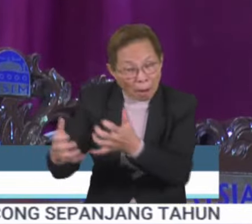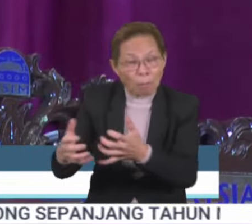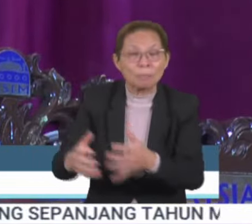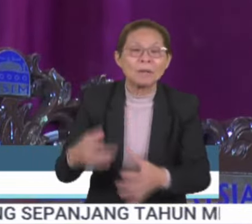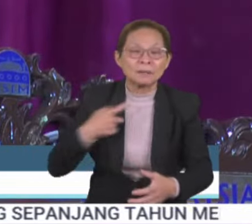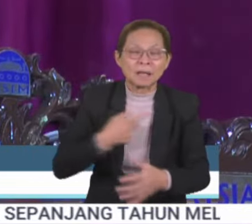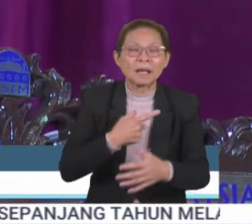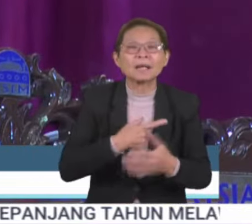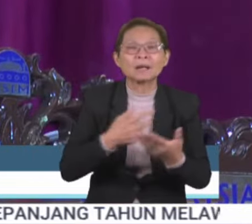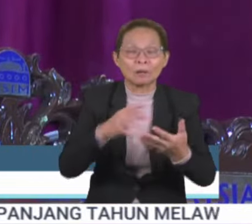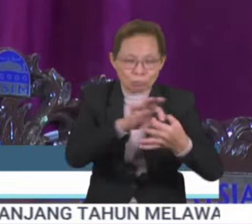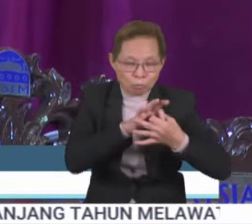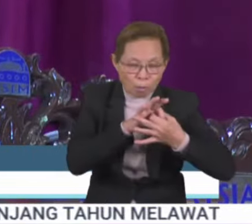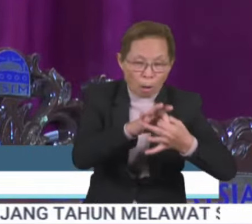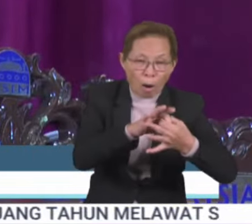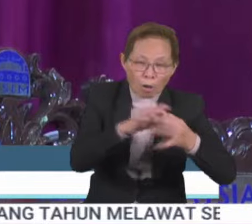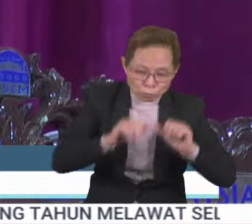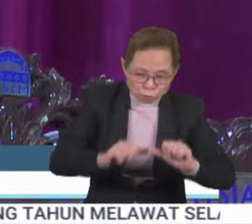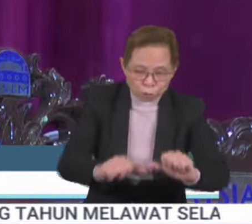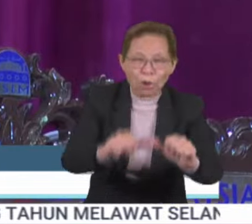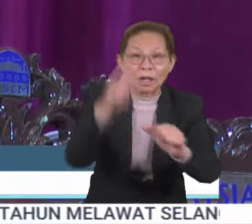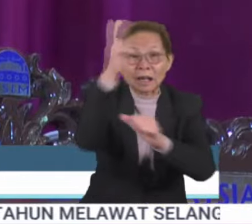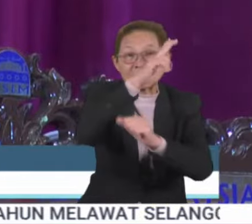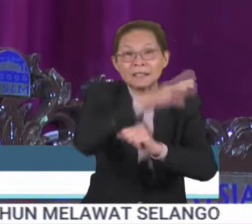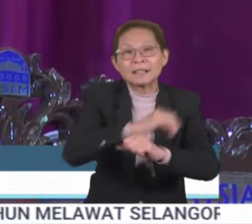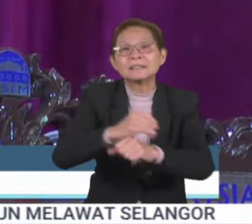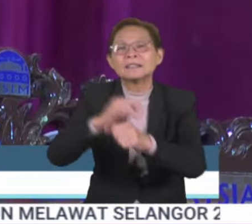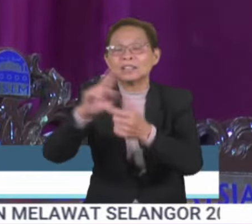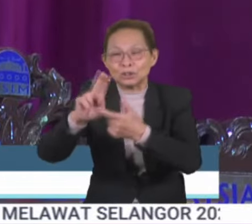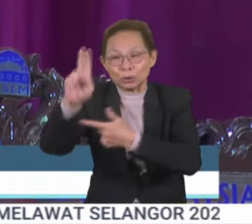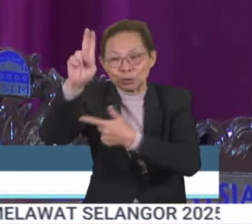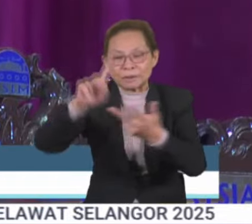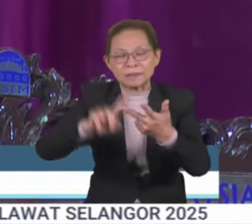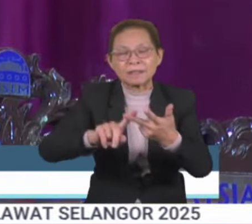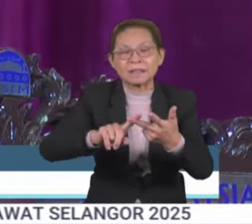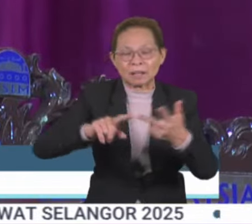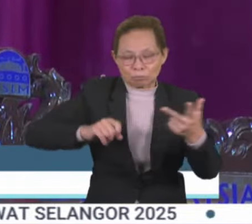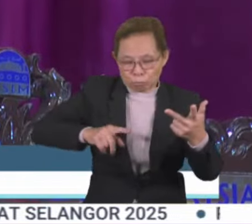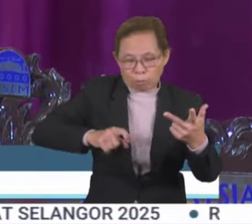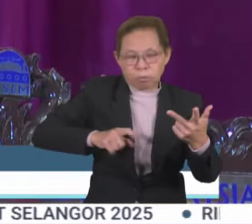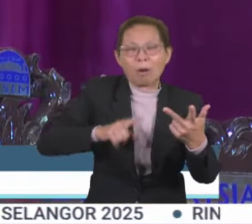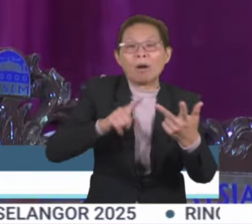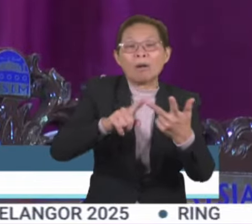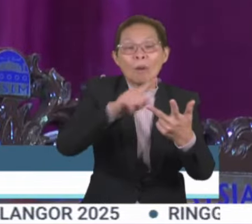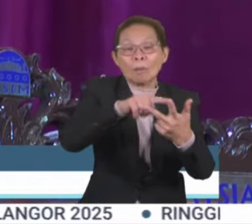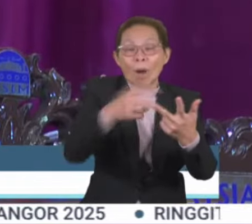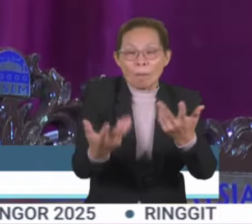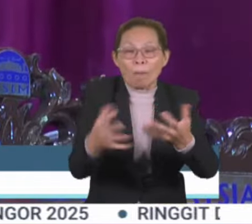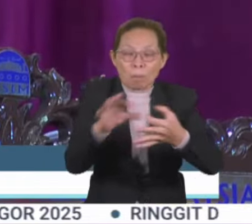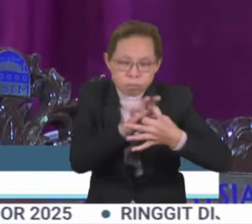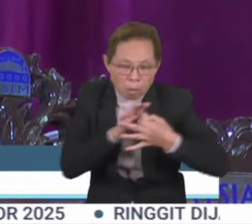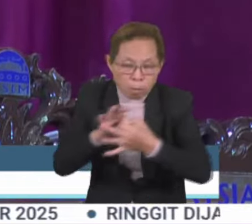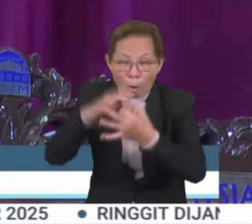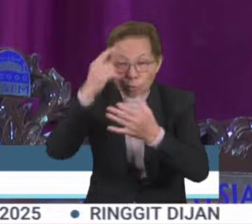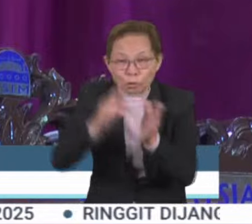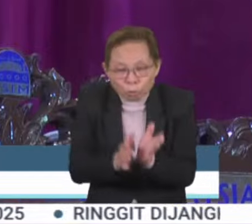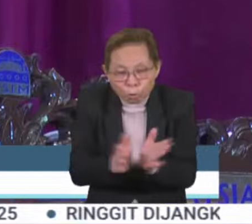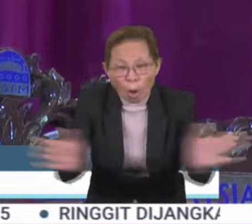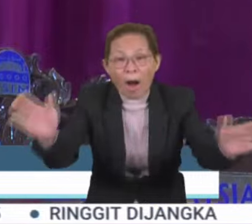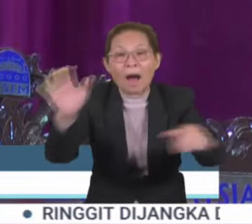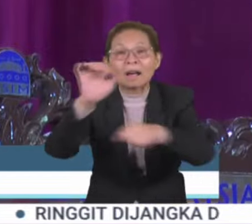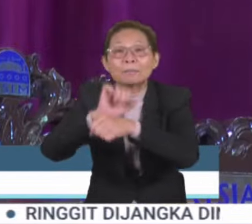diteruskan antara Kerajaan institusi pendidikan dan sektor swasta untuk memperluaskan peluang